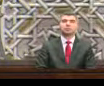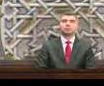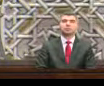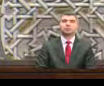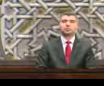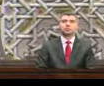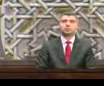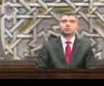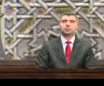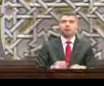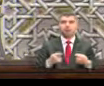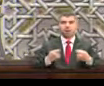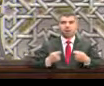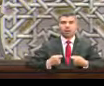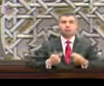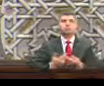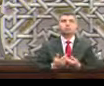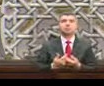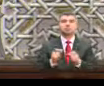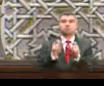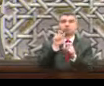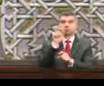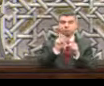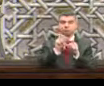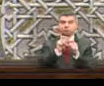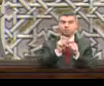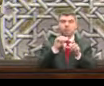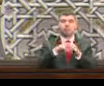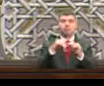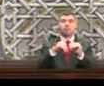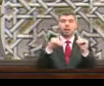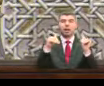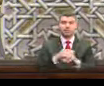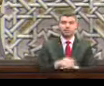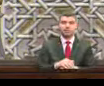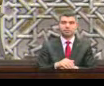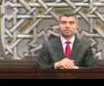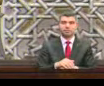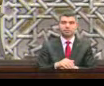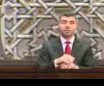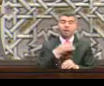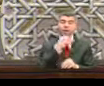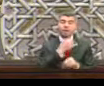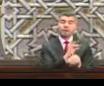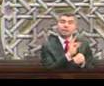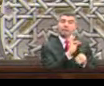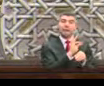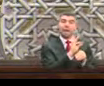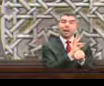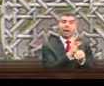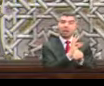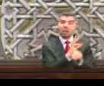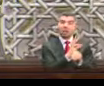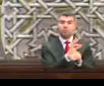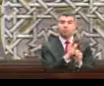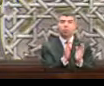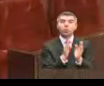السيد الرئيس، السيدات والسادة النواب المحترمين، بالنسبة للتدريس الأمازيغية بغيت نعطيكم في البداية الحالة